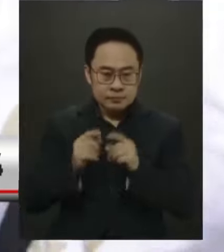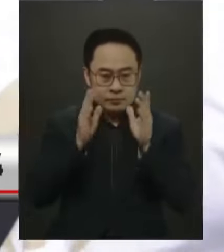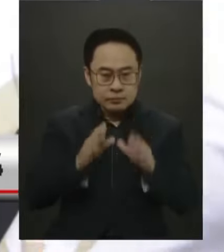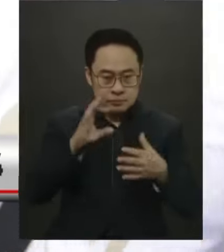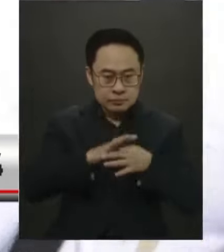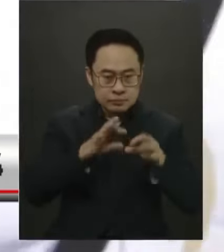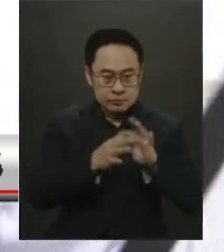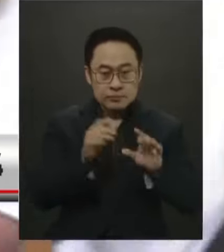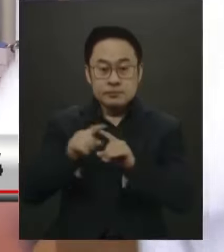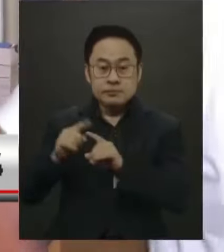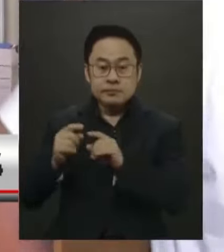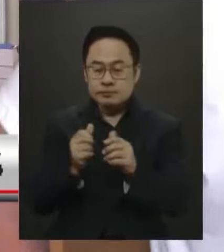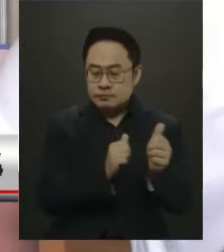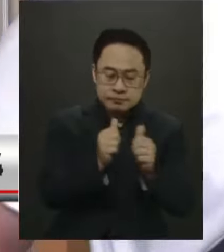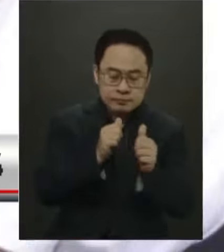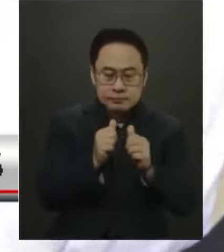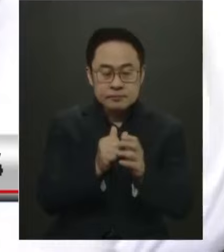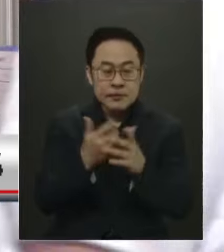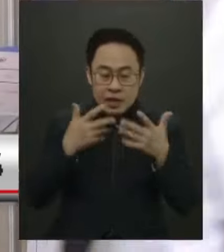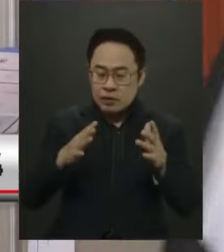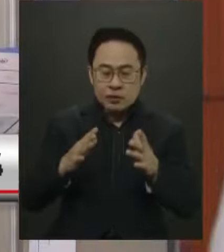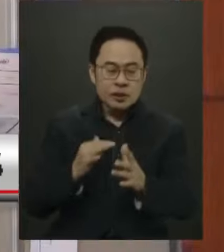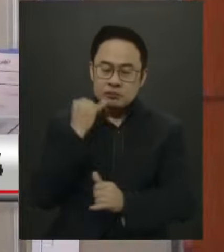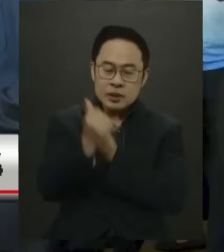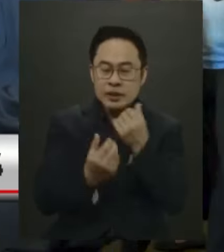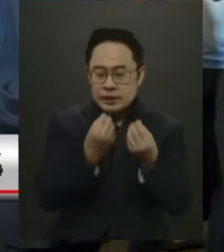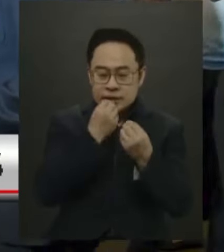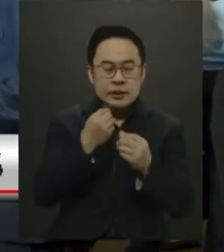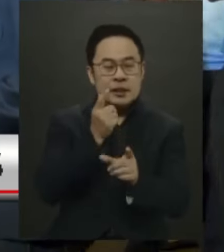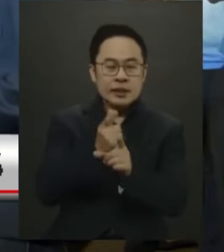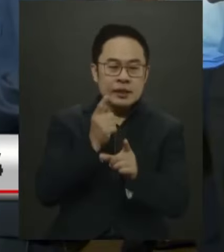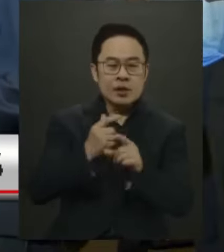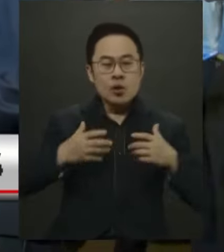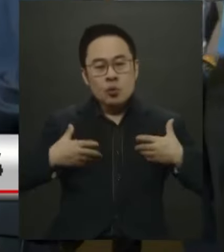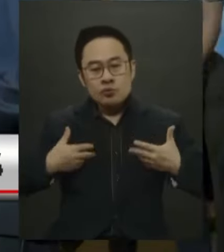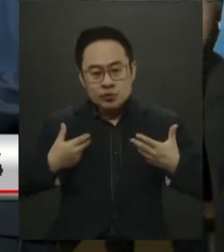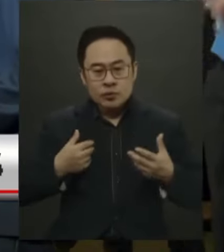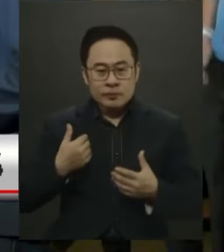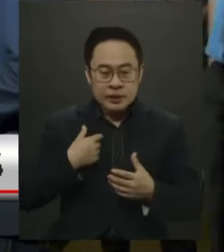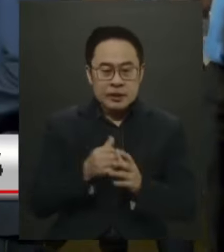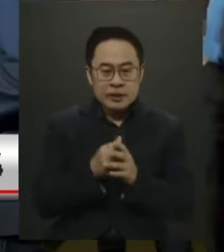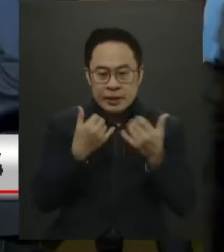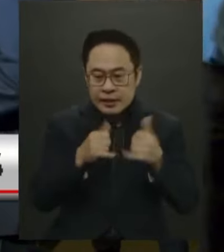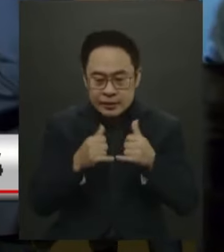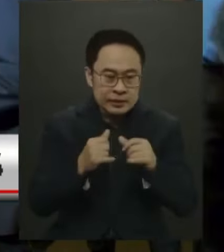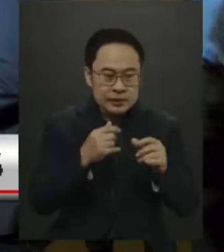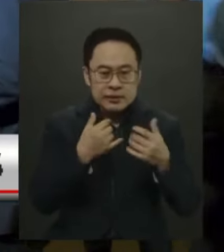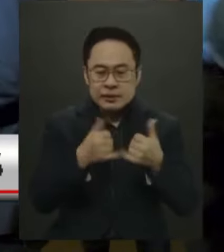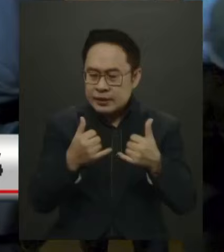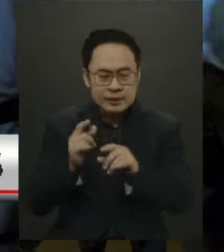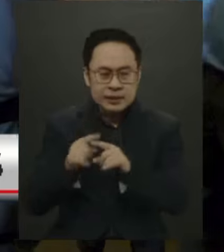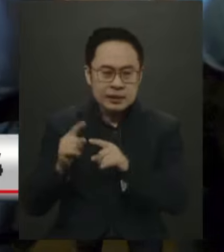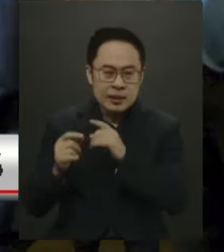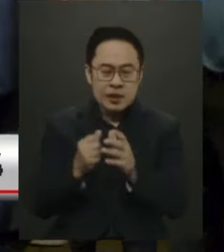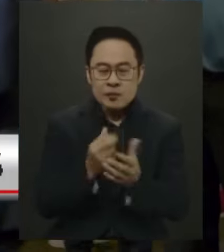ที่มาร่วมเรียกว่าเป็นมูดดีๆบรรยากาศดีๆกันนะคะกิจกรรมเนี่ยมีทั้งการเล่นบิงโกค่ะมีลุ้นรางวั